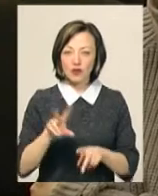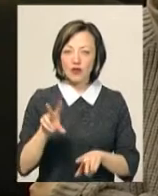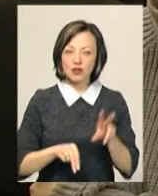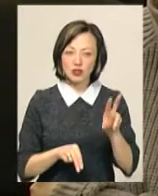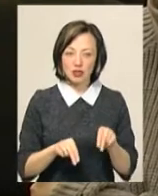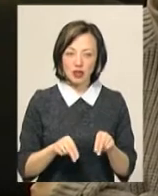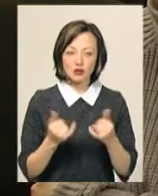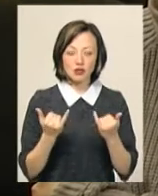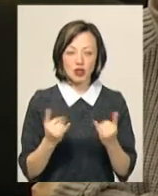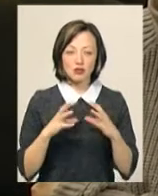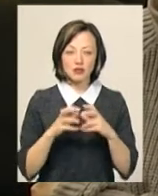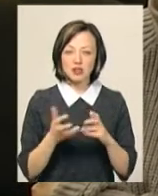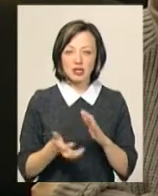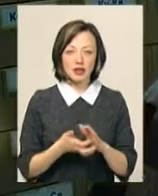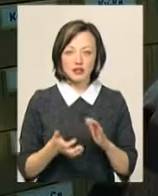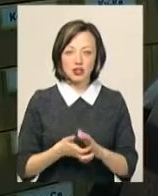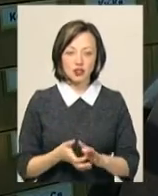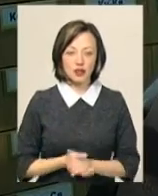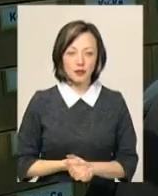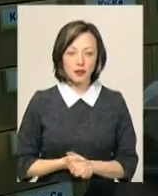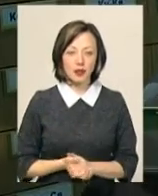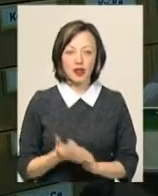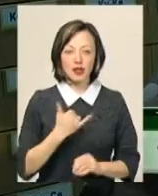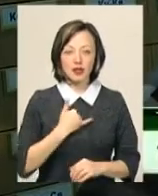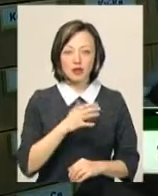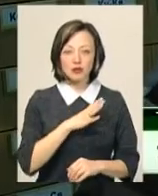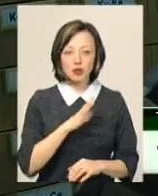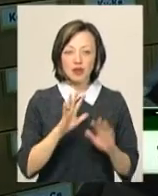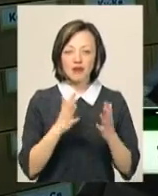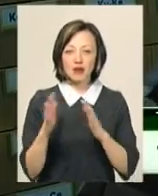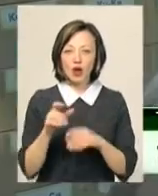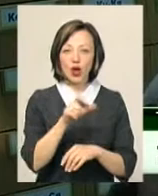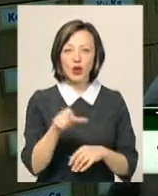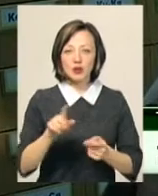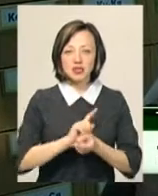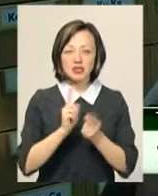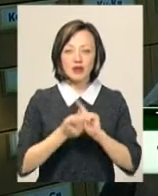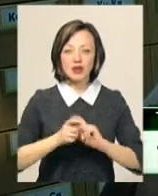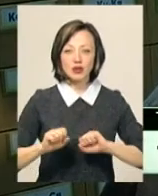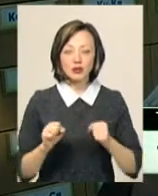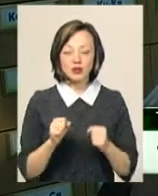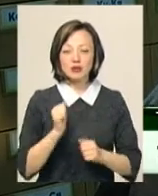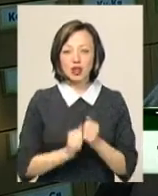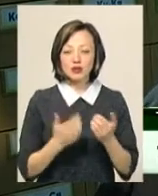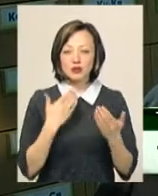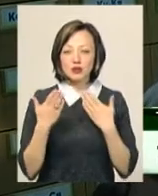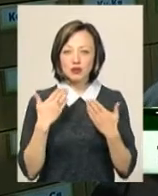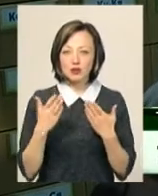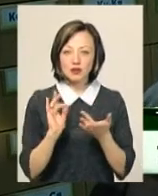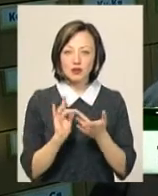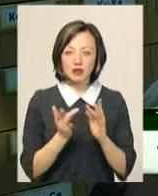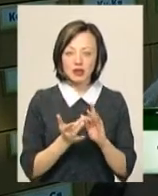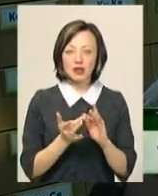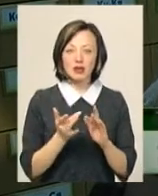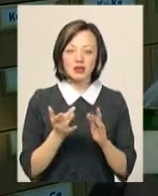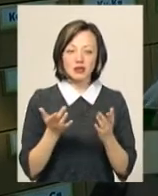Тамара Козицька, в сучасному світі не вистачає. У нас були випадки, коли люди друзями ставали. Люди дуже часто спілкуються в соцмережах,